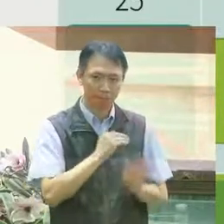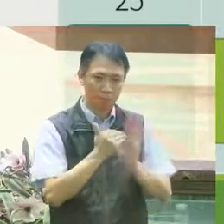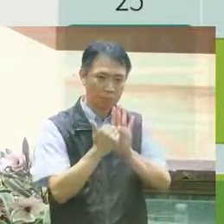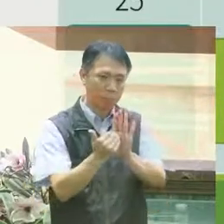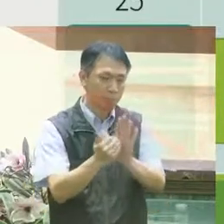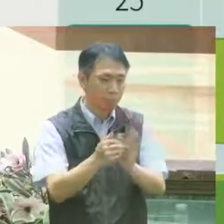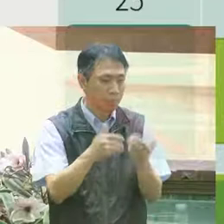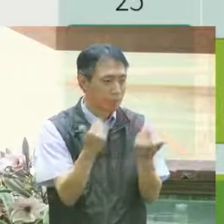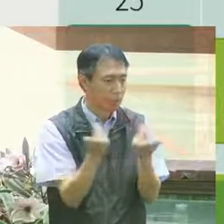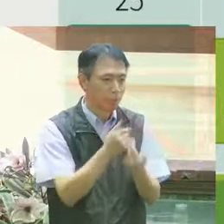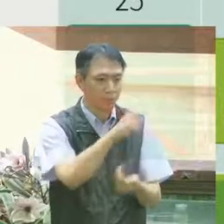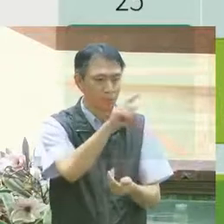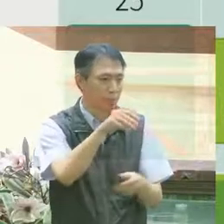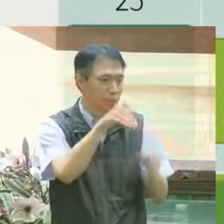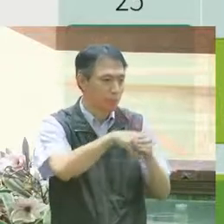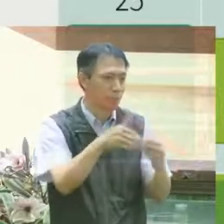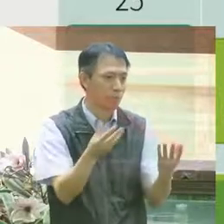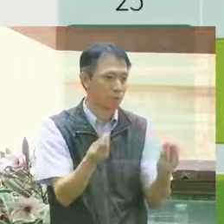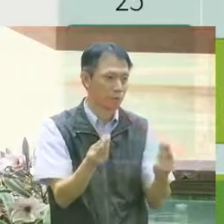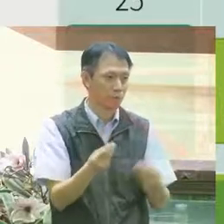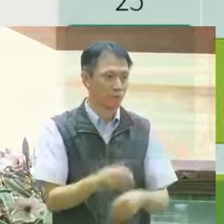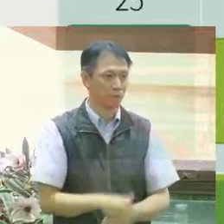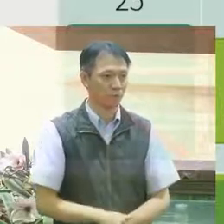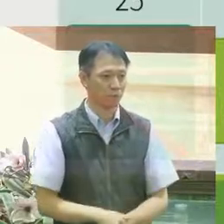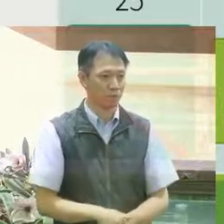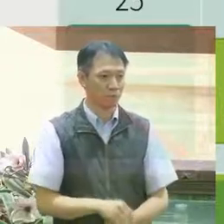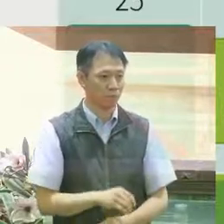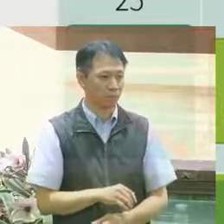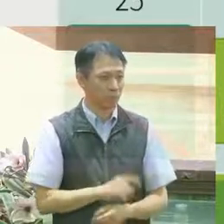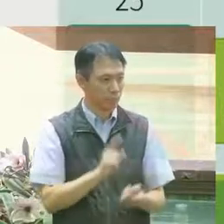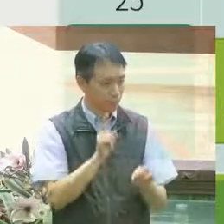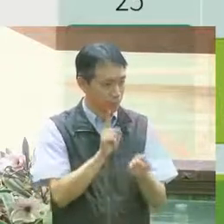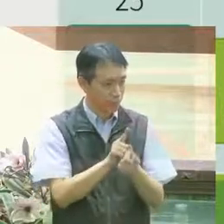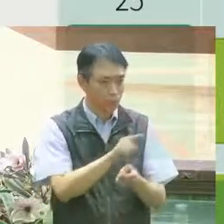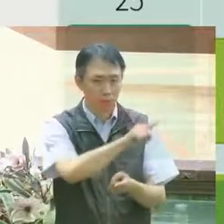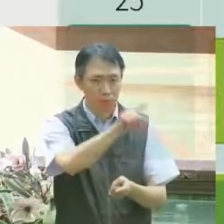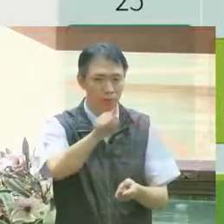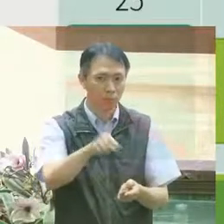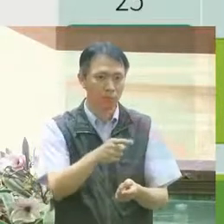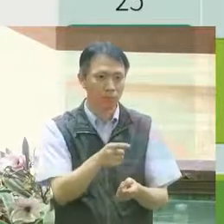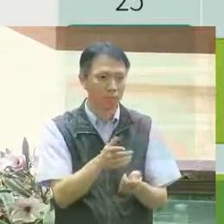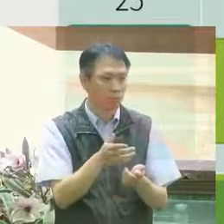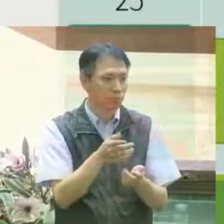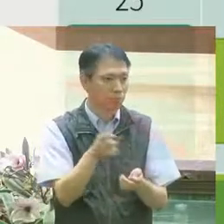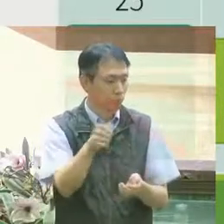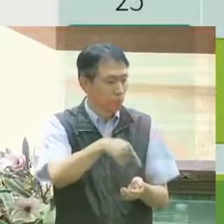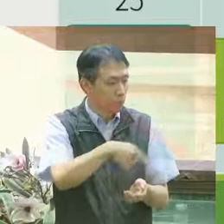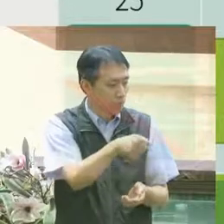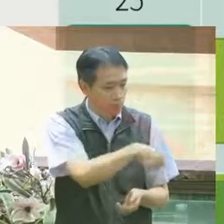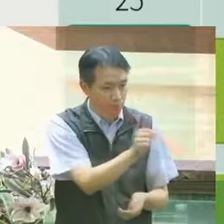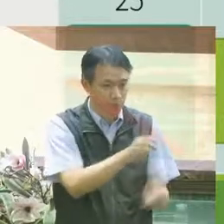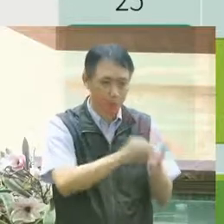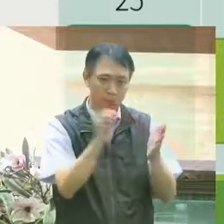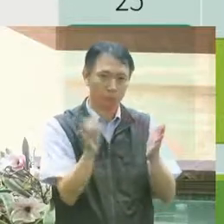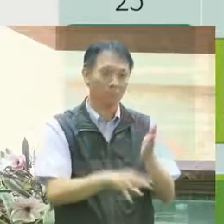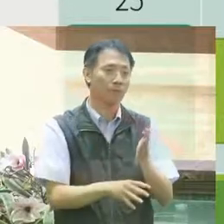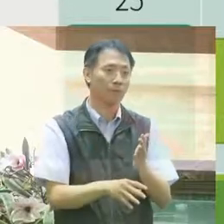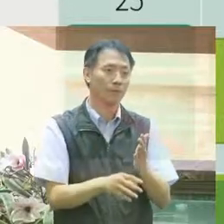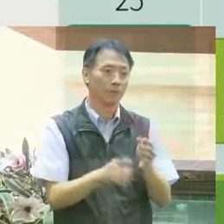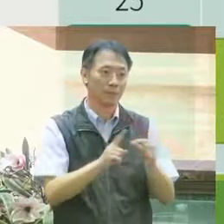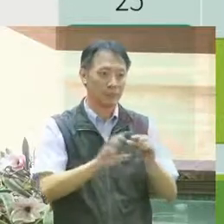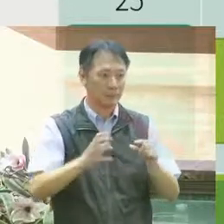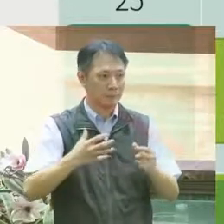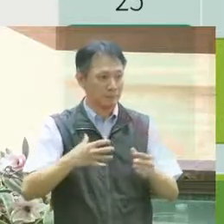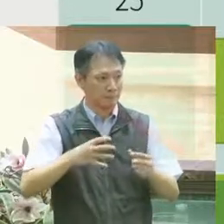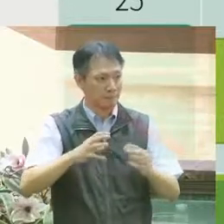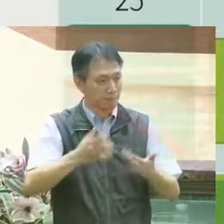投票，但是此伏中国决定打压，取消宣传这单是不够，中国想要尽办法杀